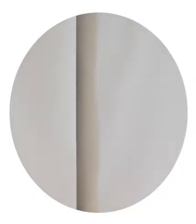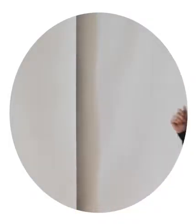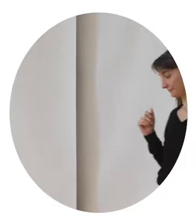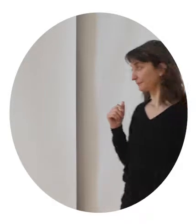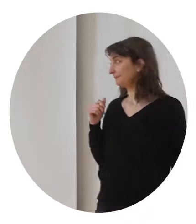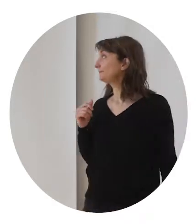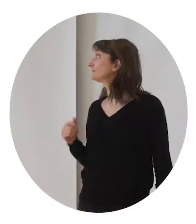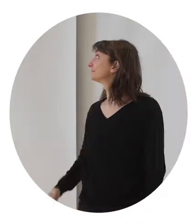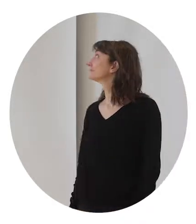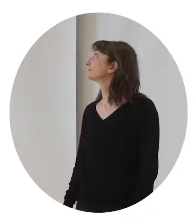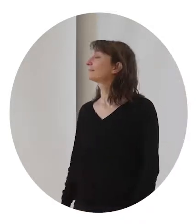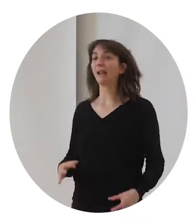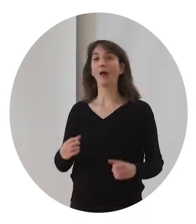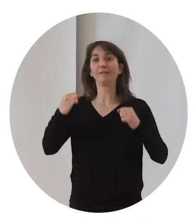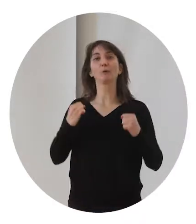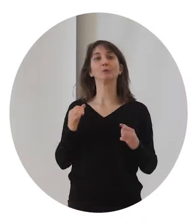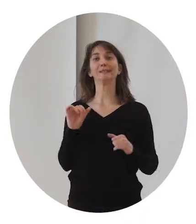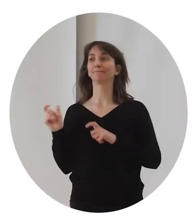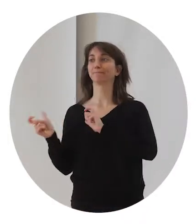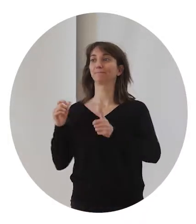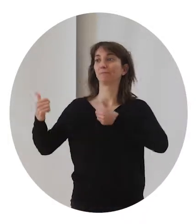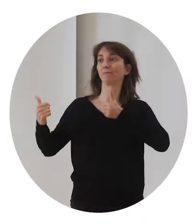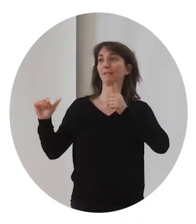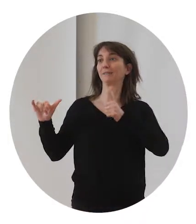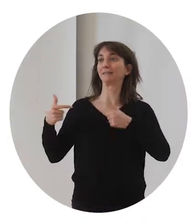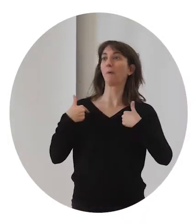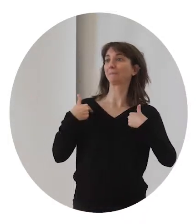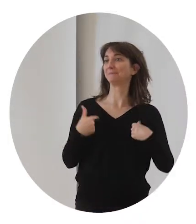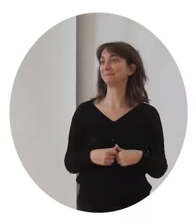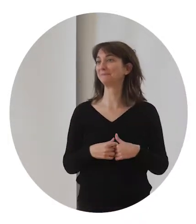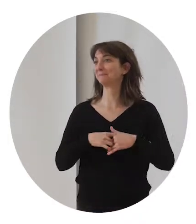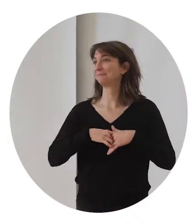Alors, le tonus, c'est toi ou c'est moi le tonus? C'est moi.